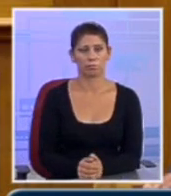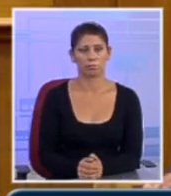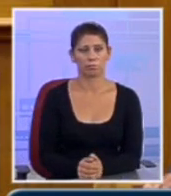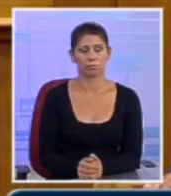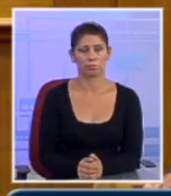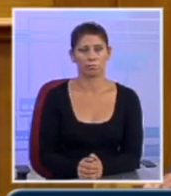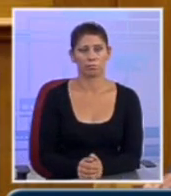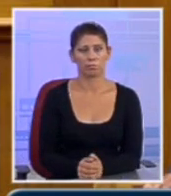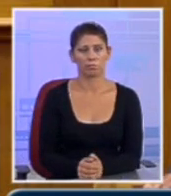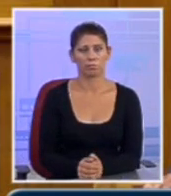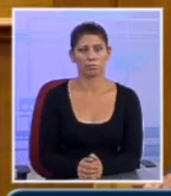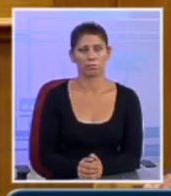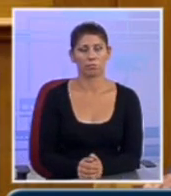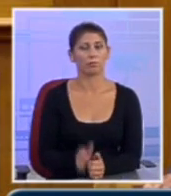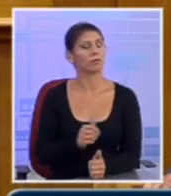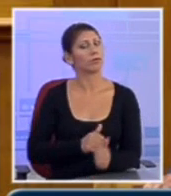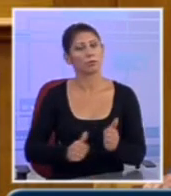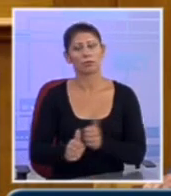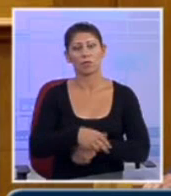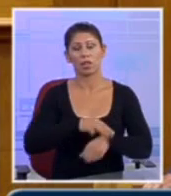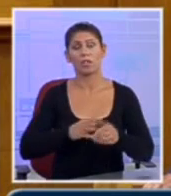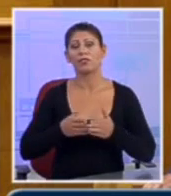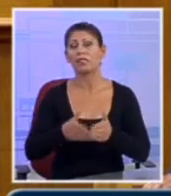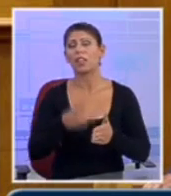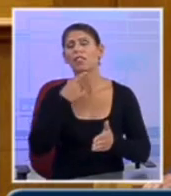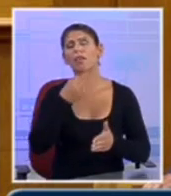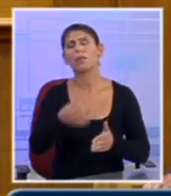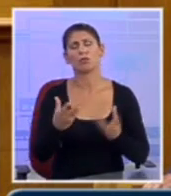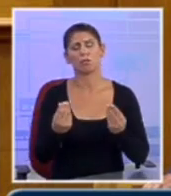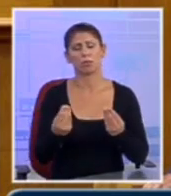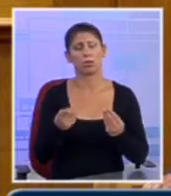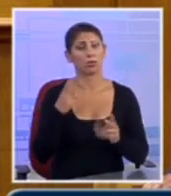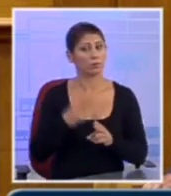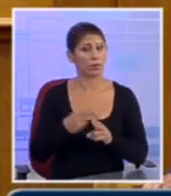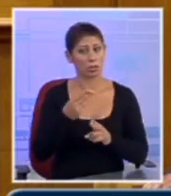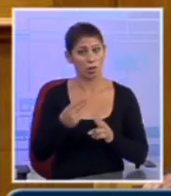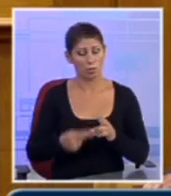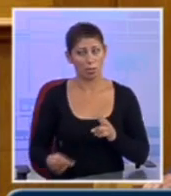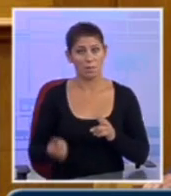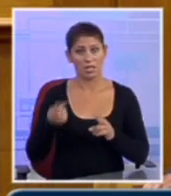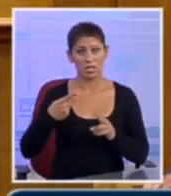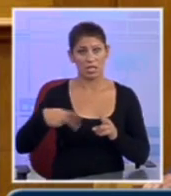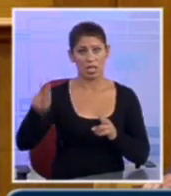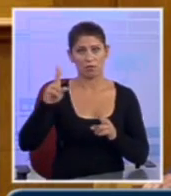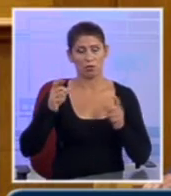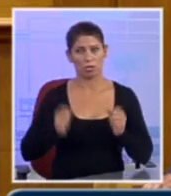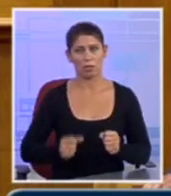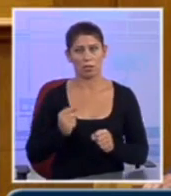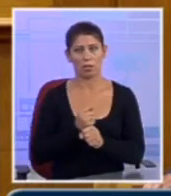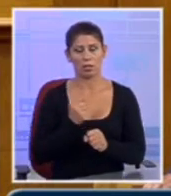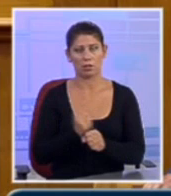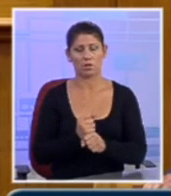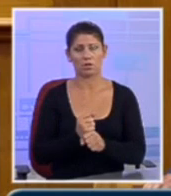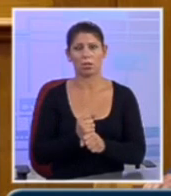Για την ποντοπόρο ναυτιλία δεν θα μιλήσω ιδιαίτερα. Το κέριο ζήτημα είναι η αύξηση των θέσεων εργασίας στην